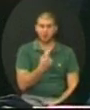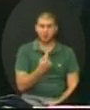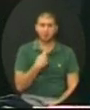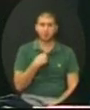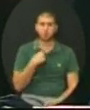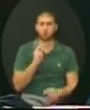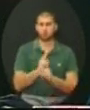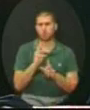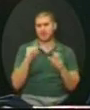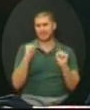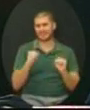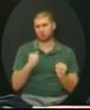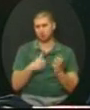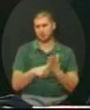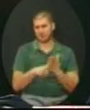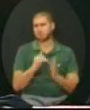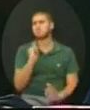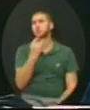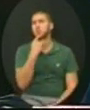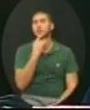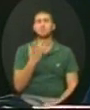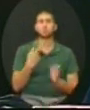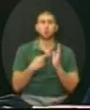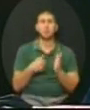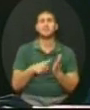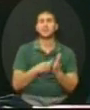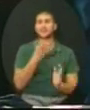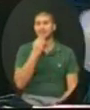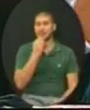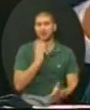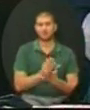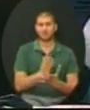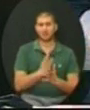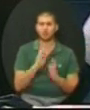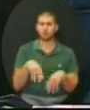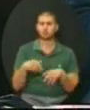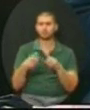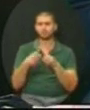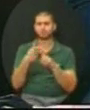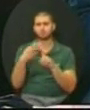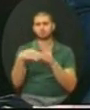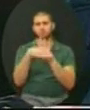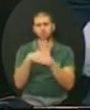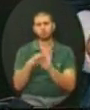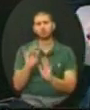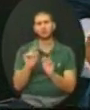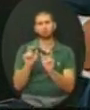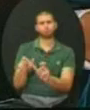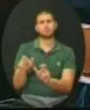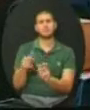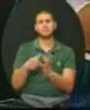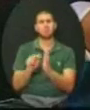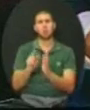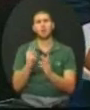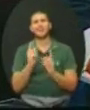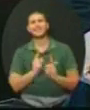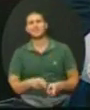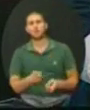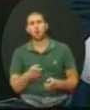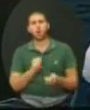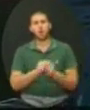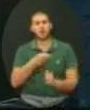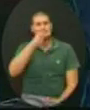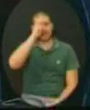אנחנו נשמור על יציבות הבנקים. זאת אומרת, אם בנק ישראל שם את הסייגים כדי ליצור איזשהו מצב שהבנקים לא יתחייבו ולא יסכנו